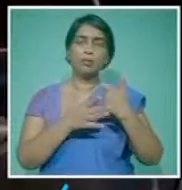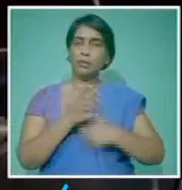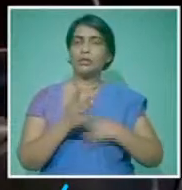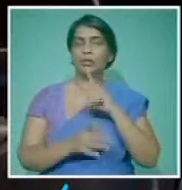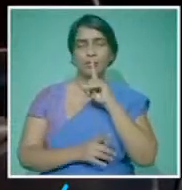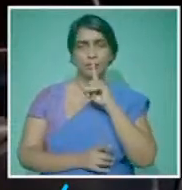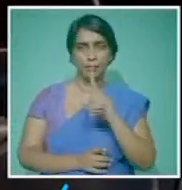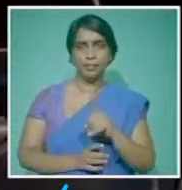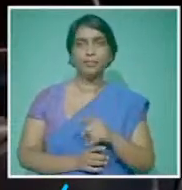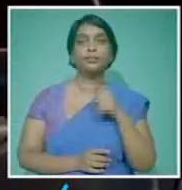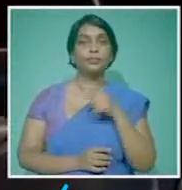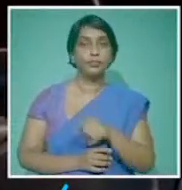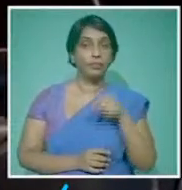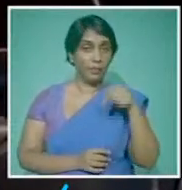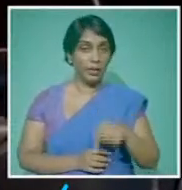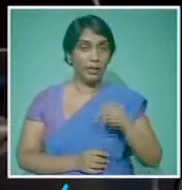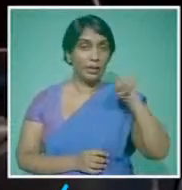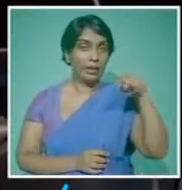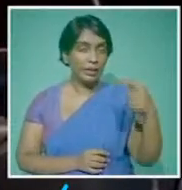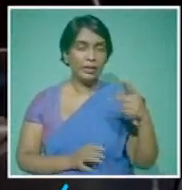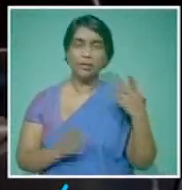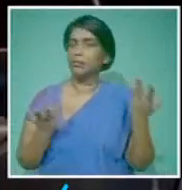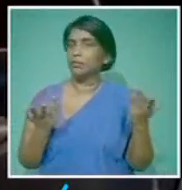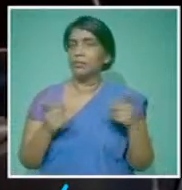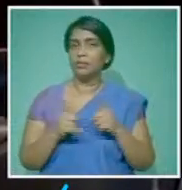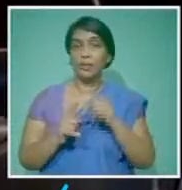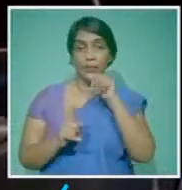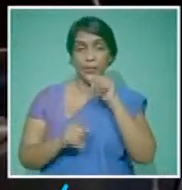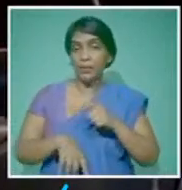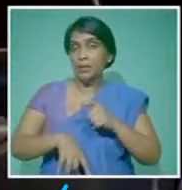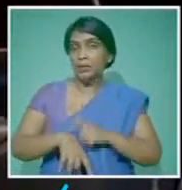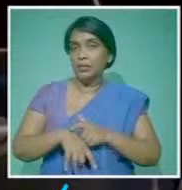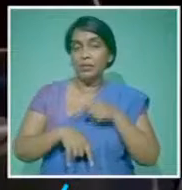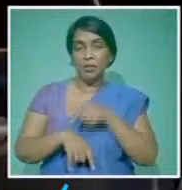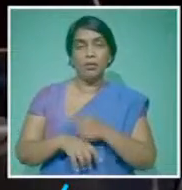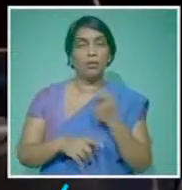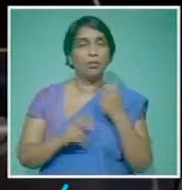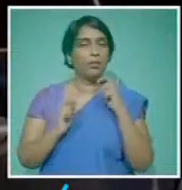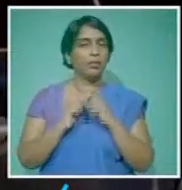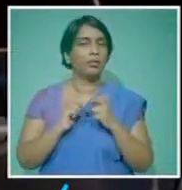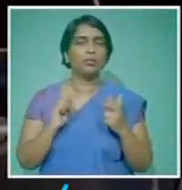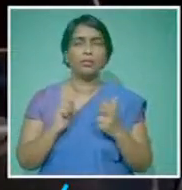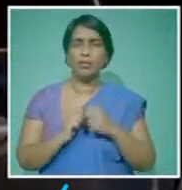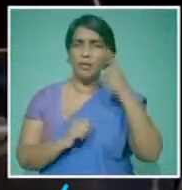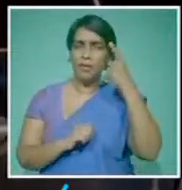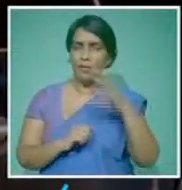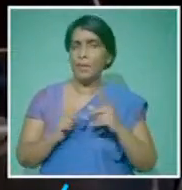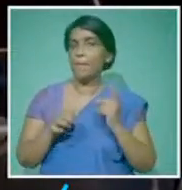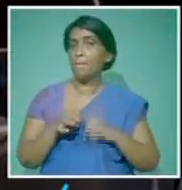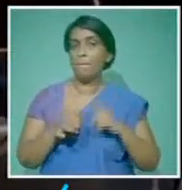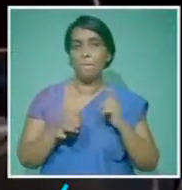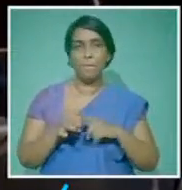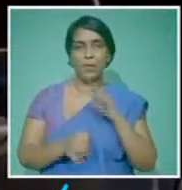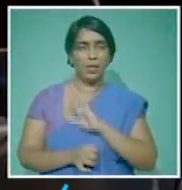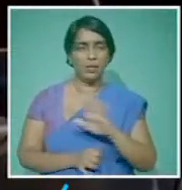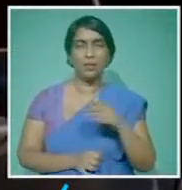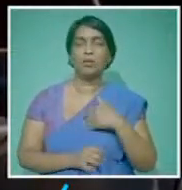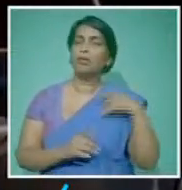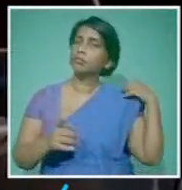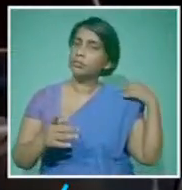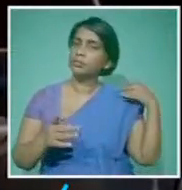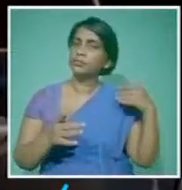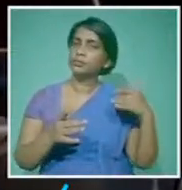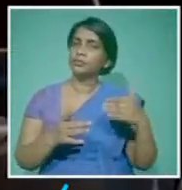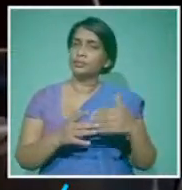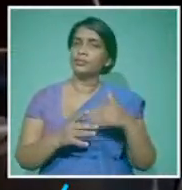වුණා මේක මේ අද ඊයේ හෝ මේ නිශ්චිත මොහොතේ මේ ආර්ථික ගැටලුව නිසාම ආපු ප්‍රශ්නයක් නෙවෙයි කාලයක්